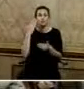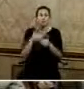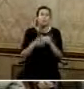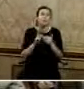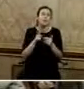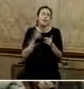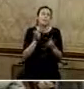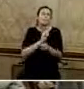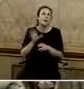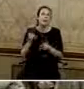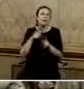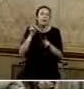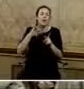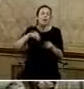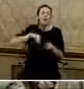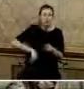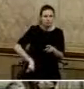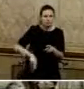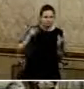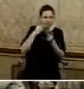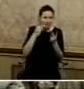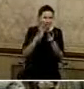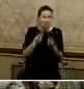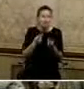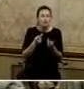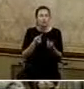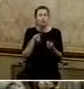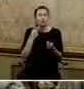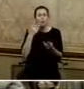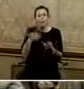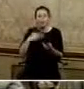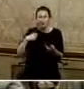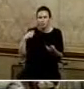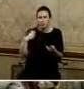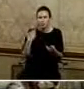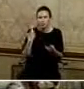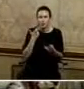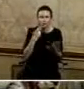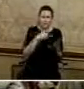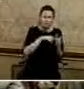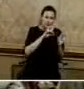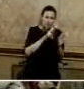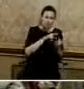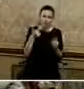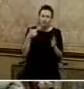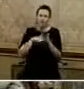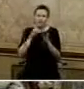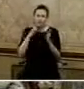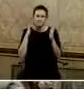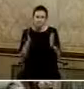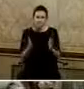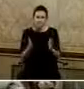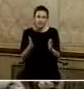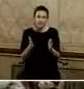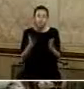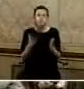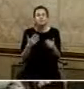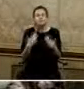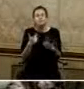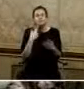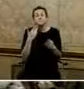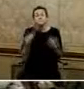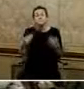je naravno nije u vjetar, nego neće džepove u pet godina od 2010. a 2015. dakle,